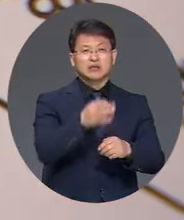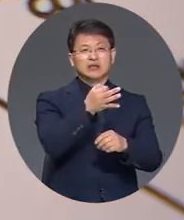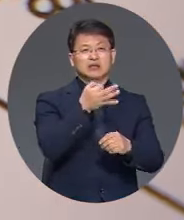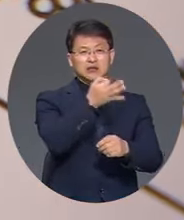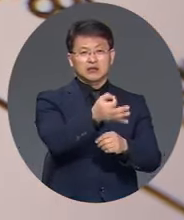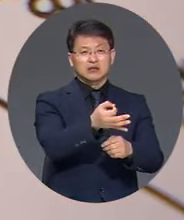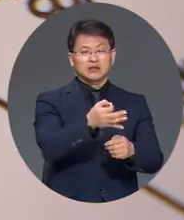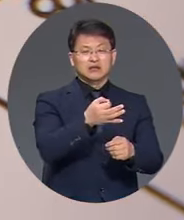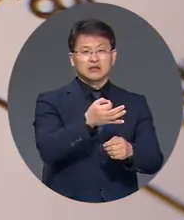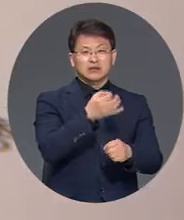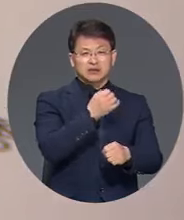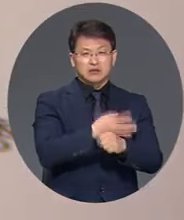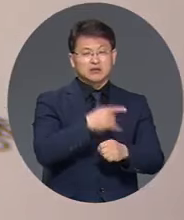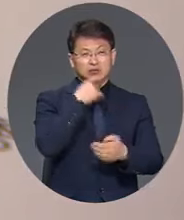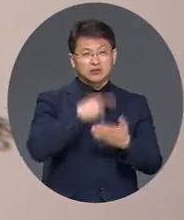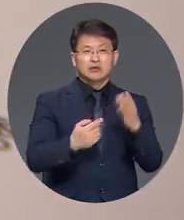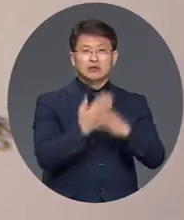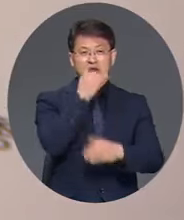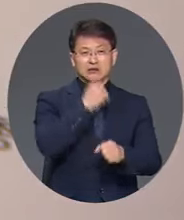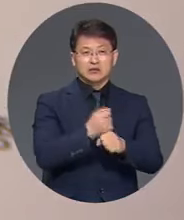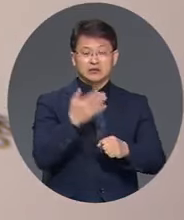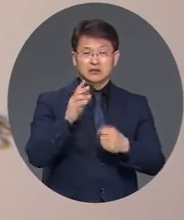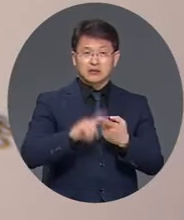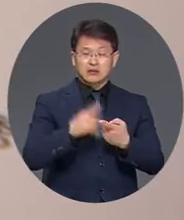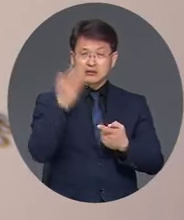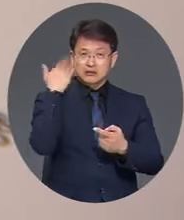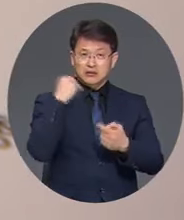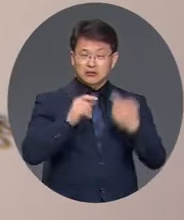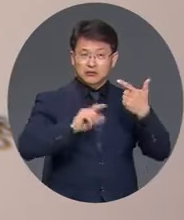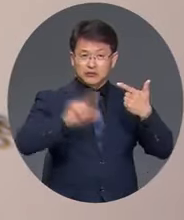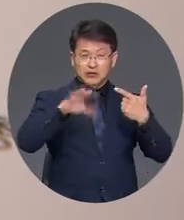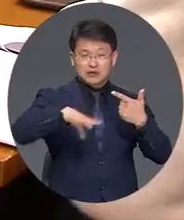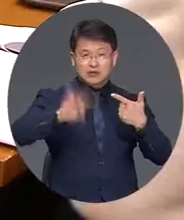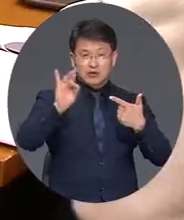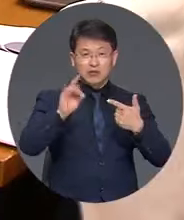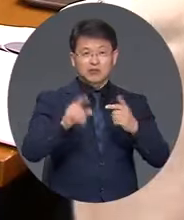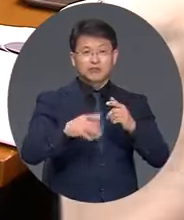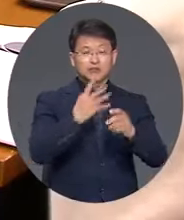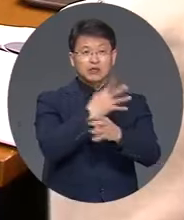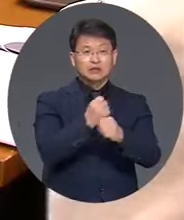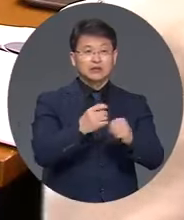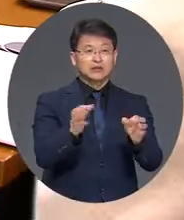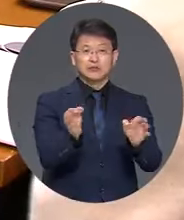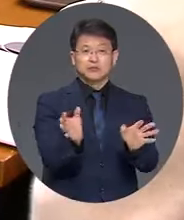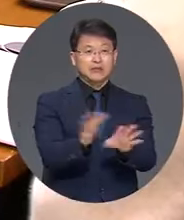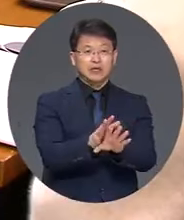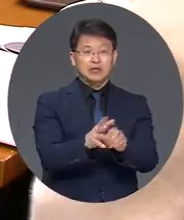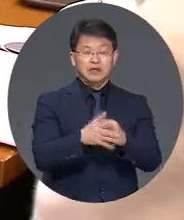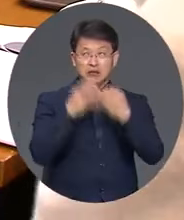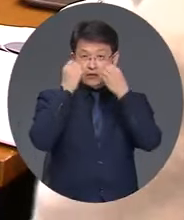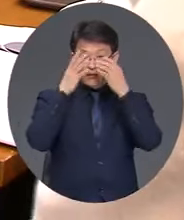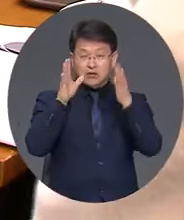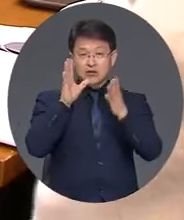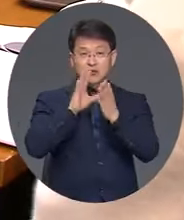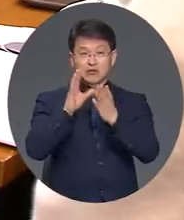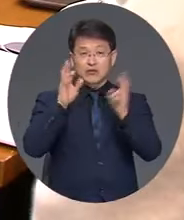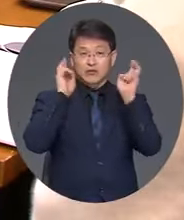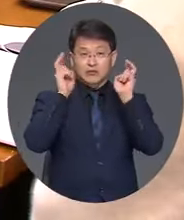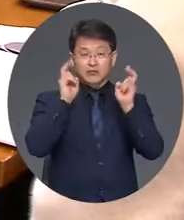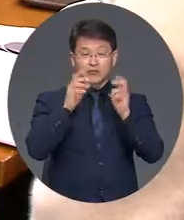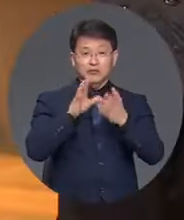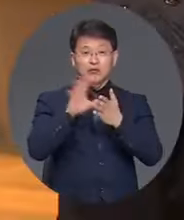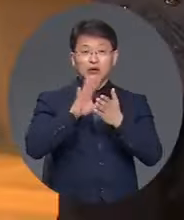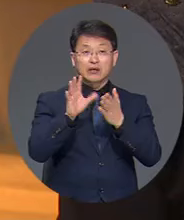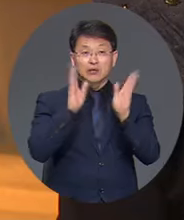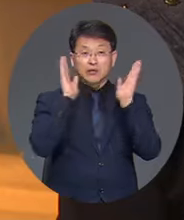날린 단원도 있었습니다. 그러다가 지난 6일 애초 작품 일정은 사라졌고 새로운 작품 계획이